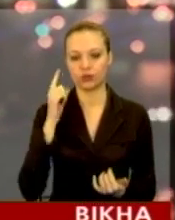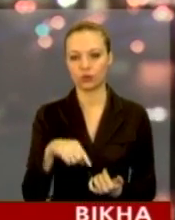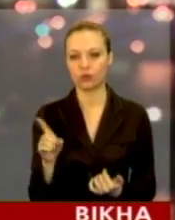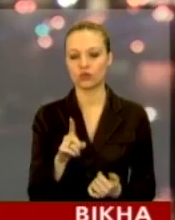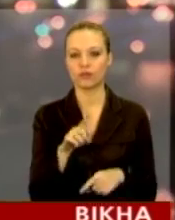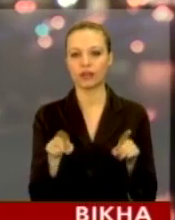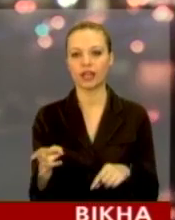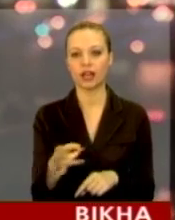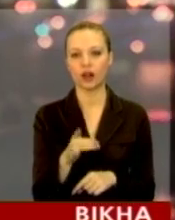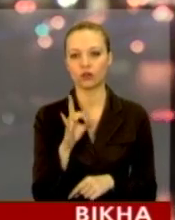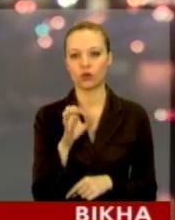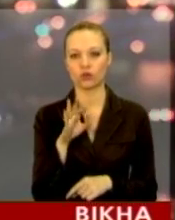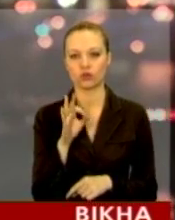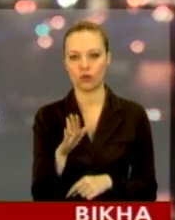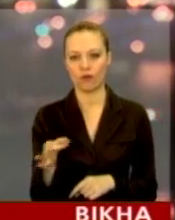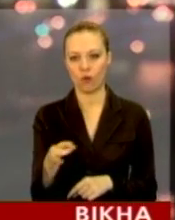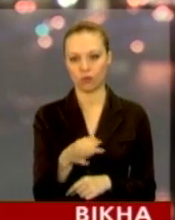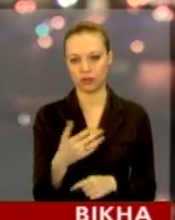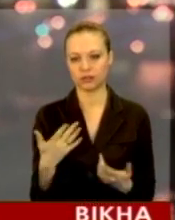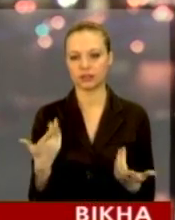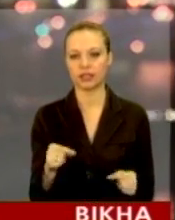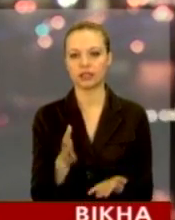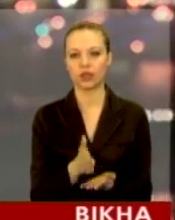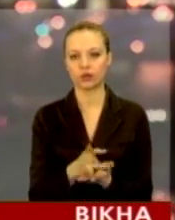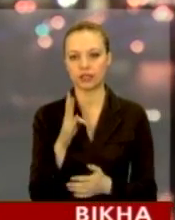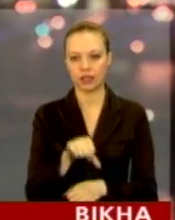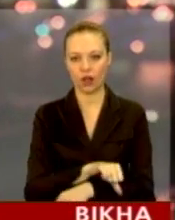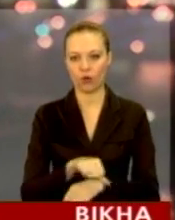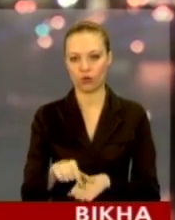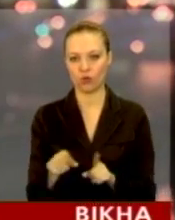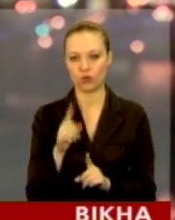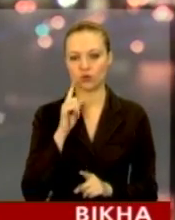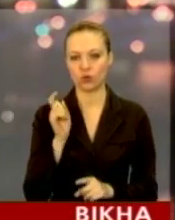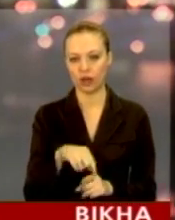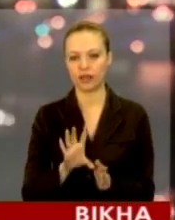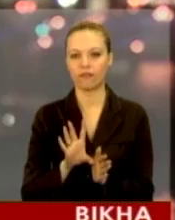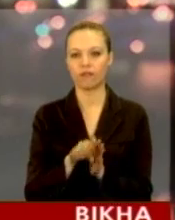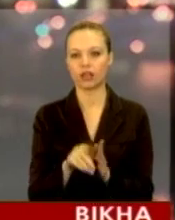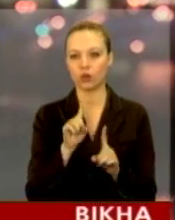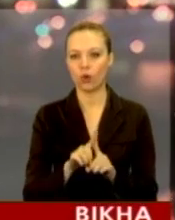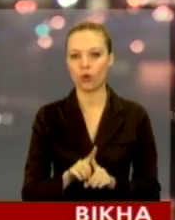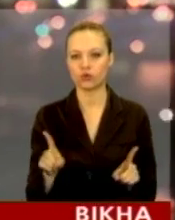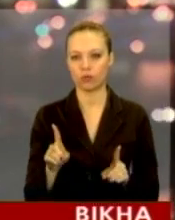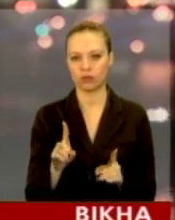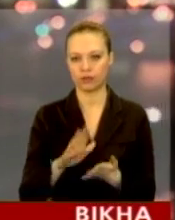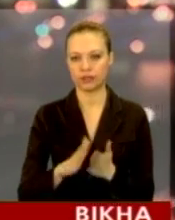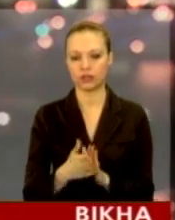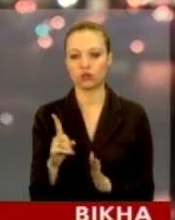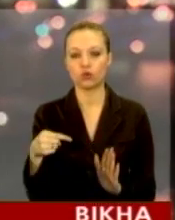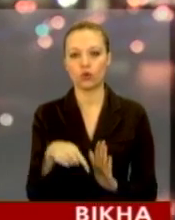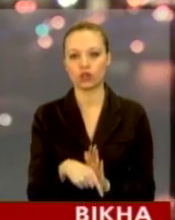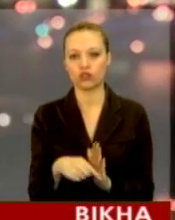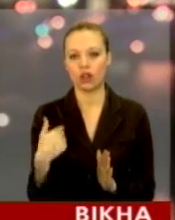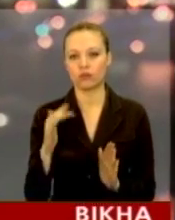що в деяких районах Ростовської області, які знаходяться на кордоні з Україною, введено особливий стан. Що він означає,